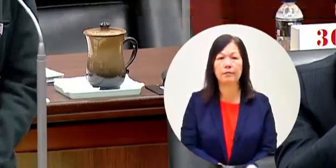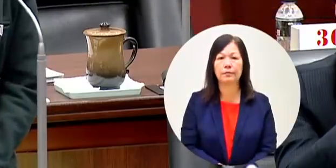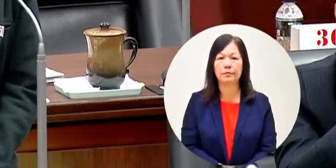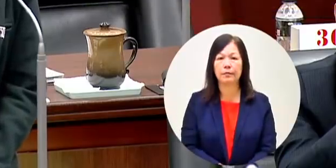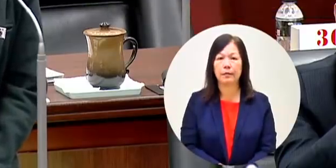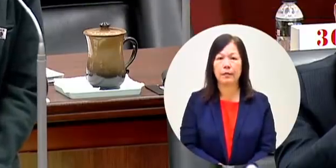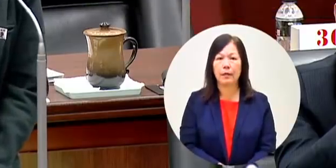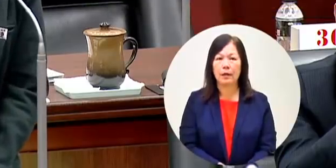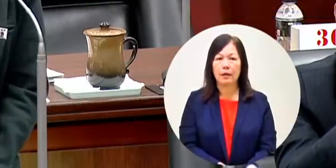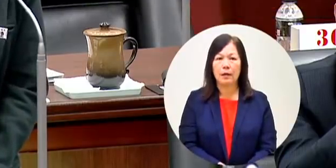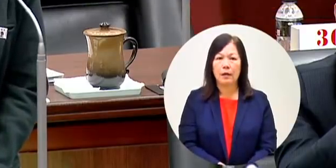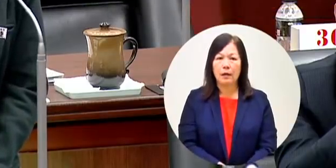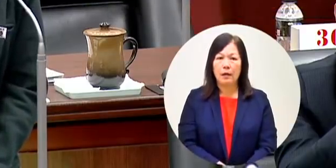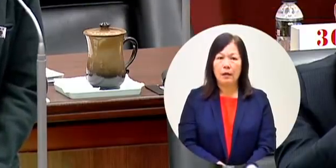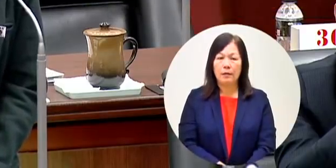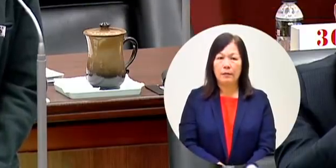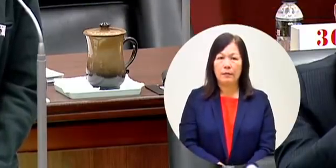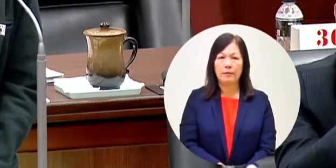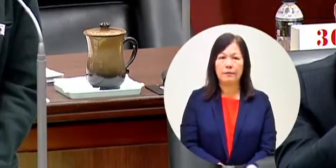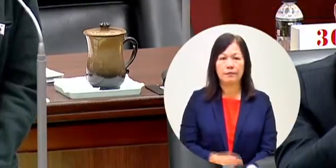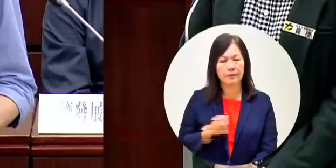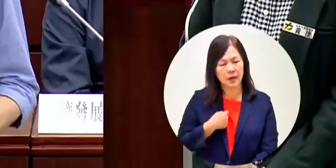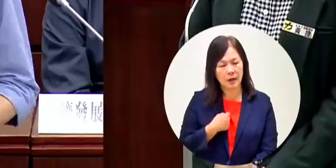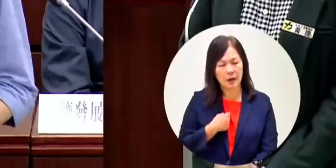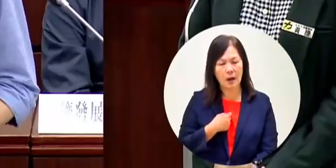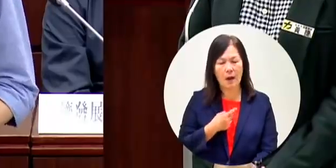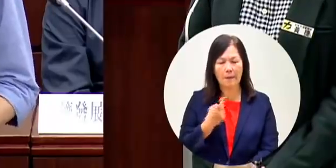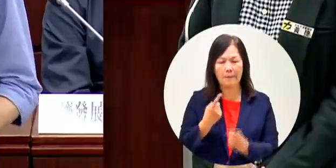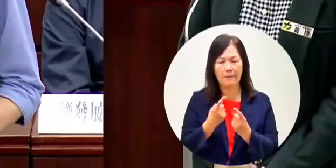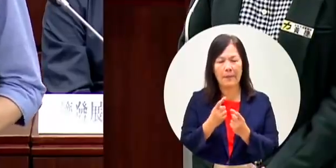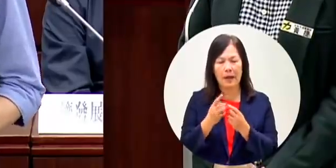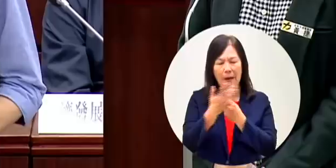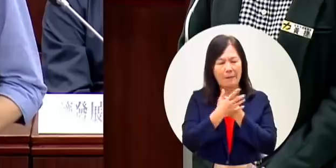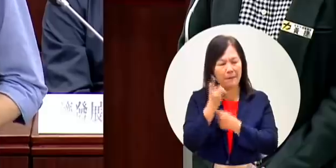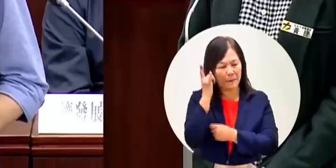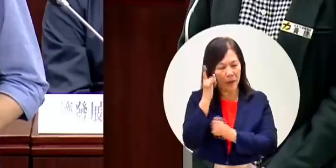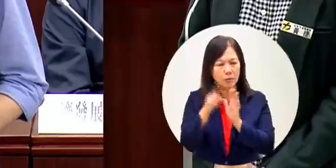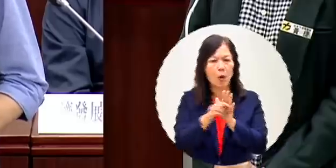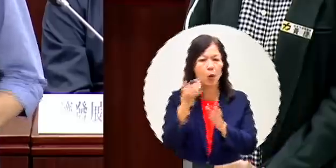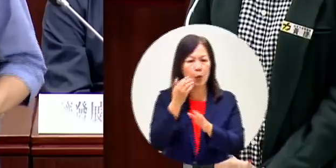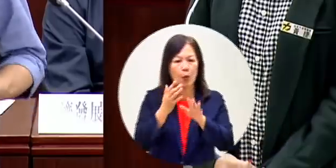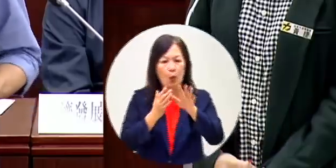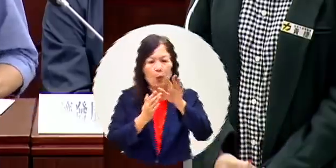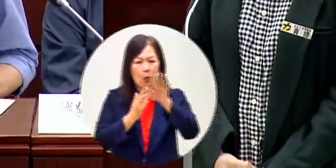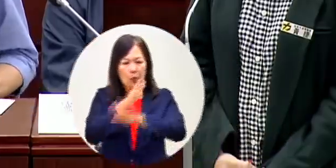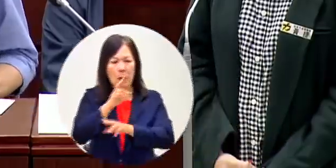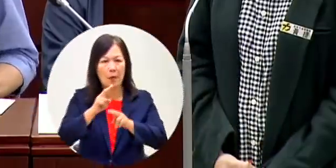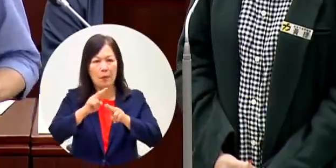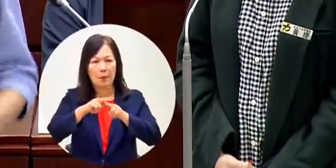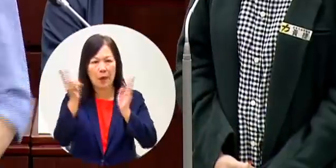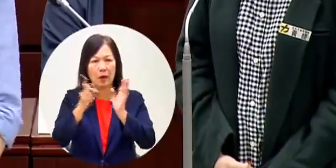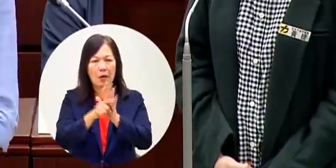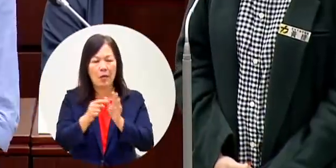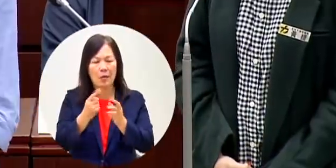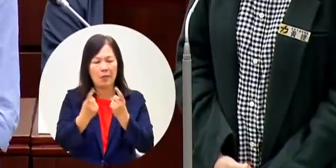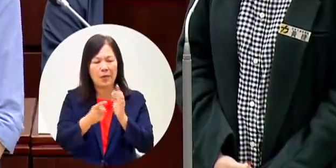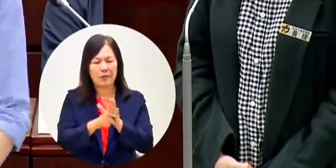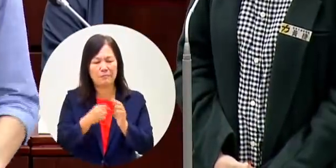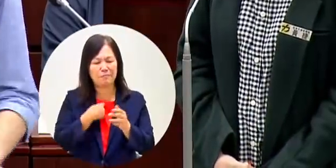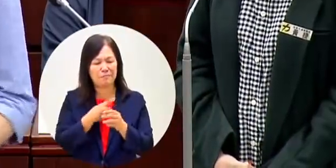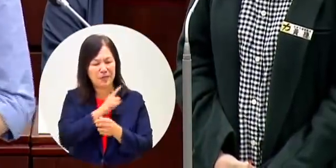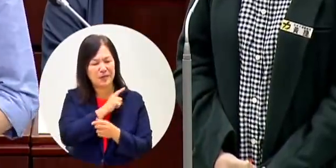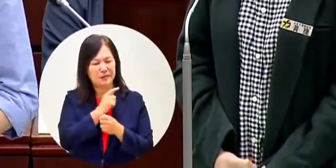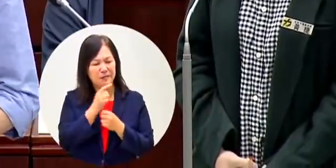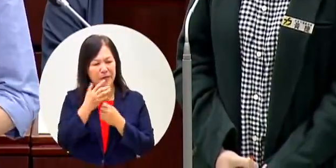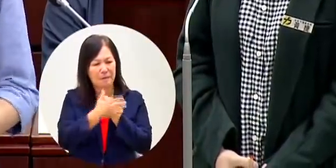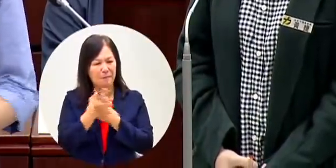我讲出来比较保守哈，因为过度开放我是会比较持保留态度，这是我个人的观念。当社